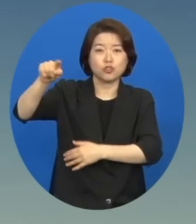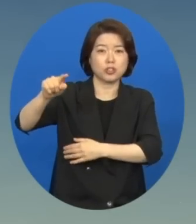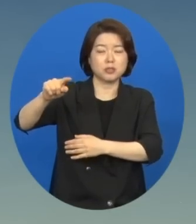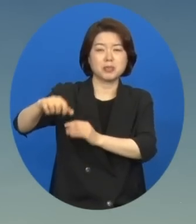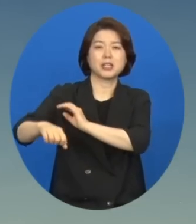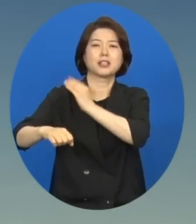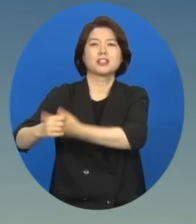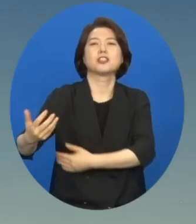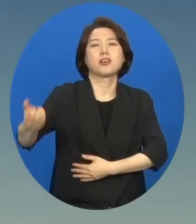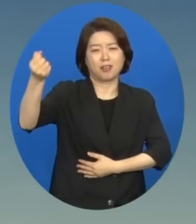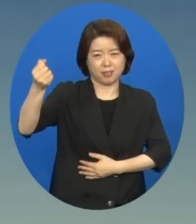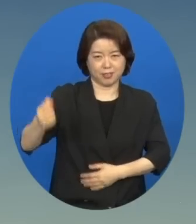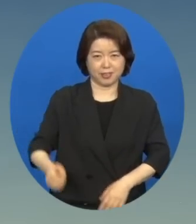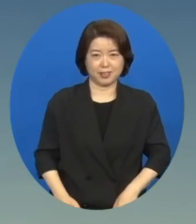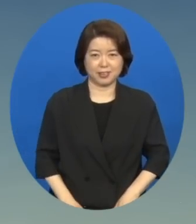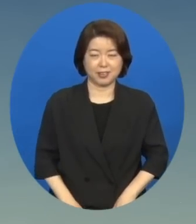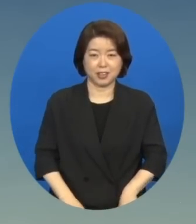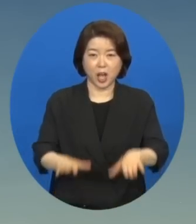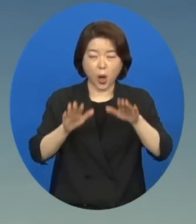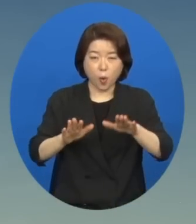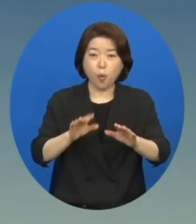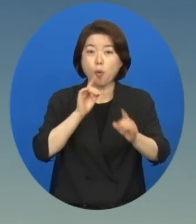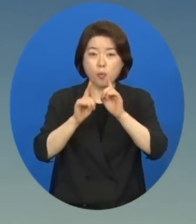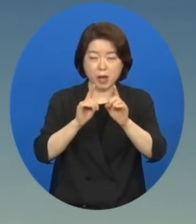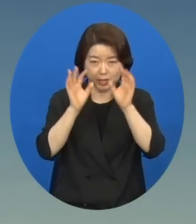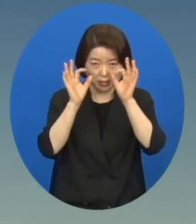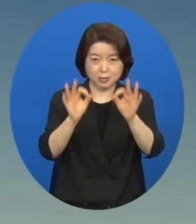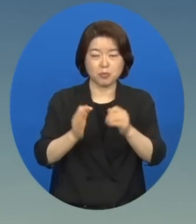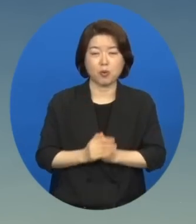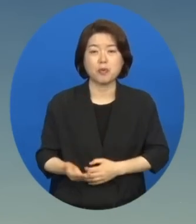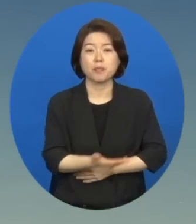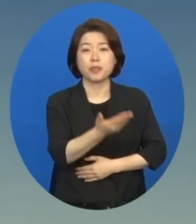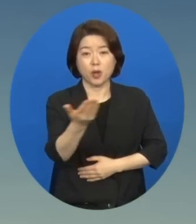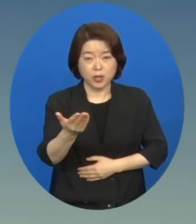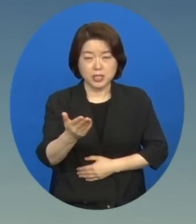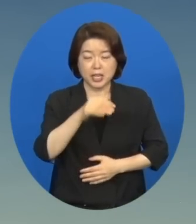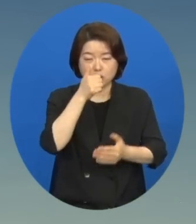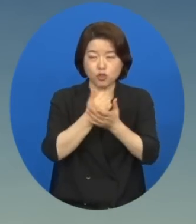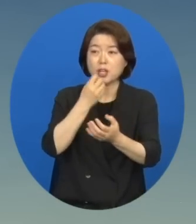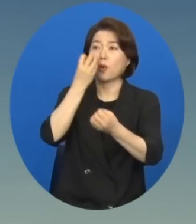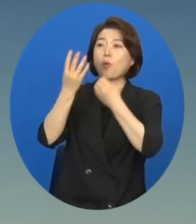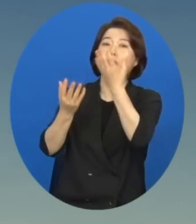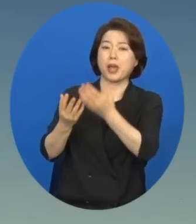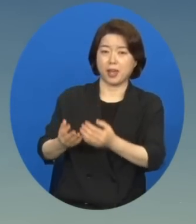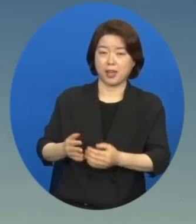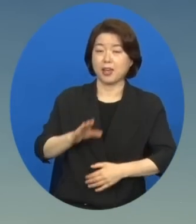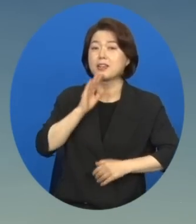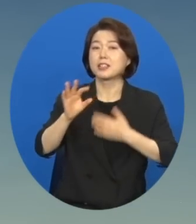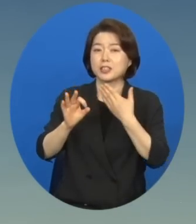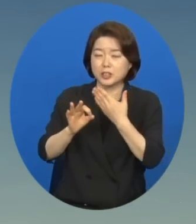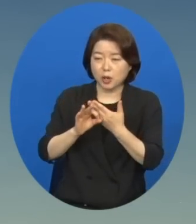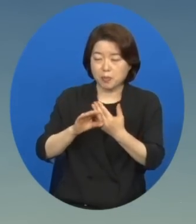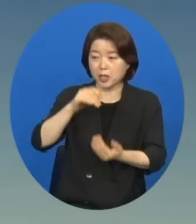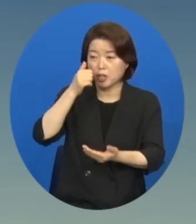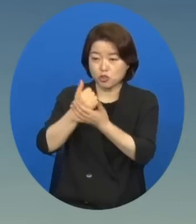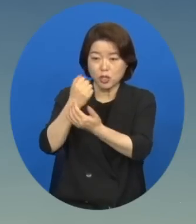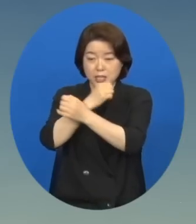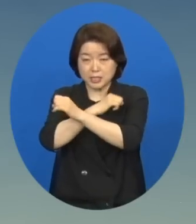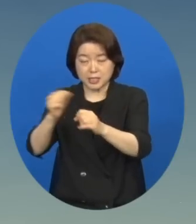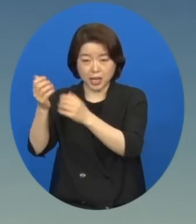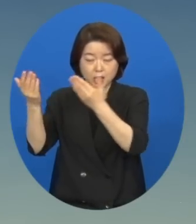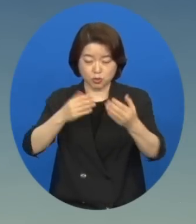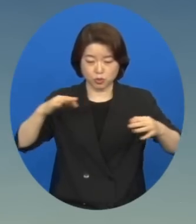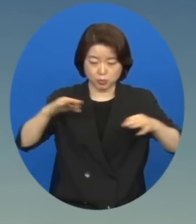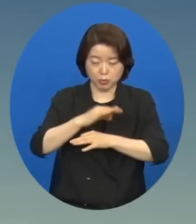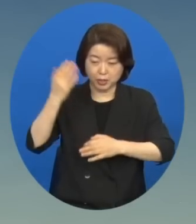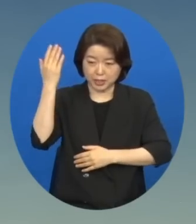거예요. 오늘 말씀에도 너의 죄를 자백하라, 그러면 죄를 사해 주시고